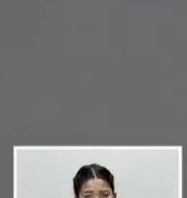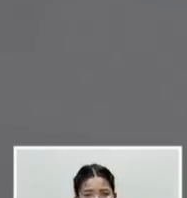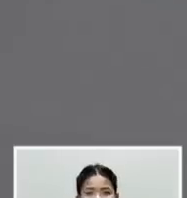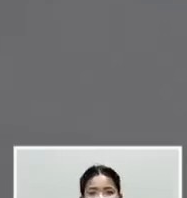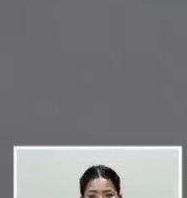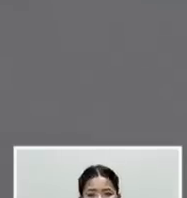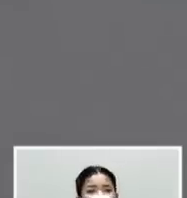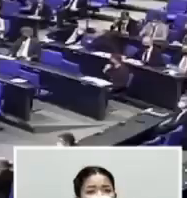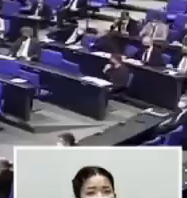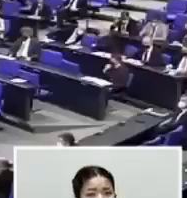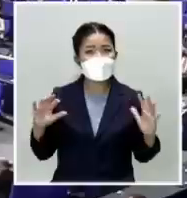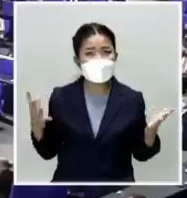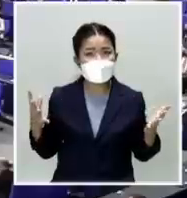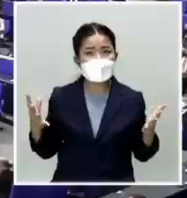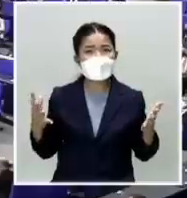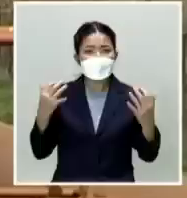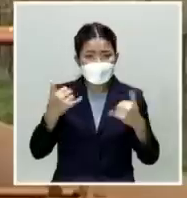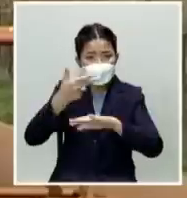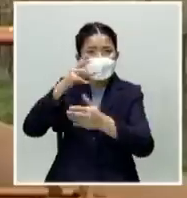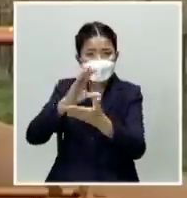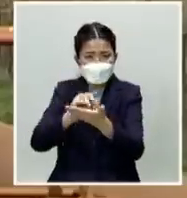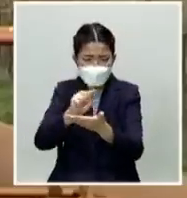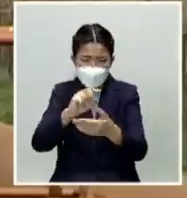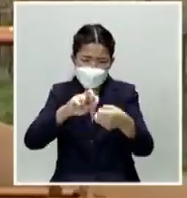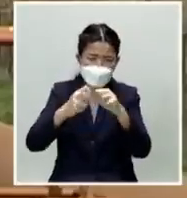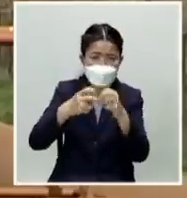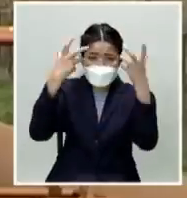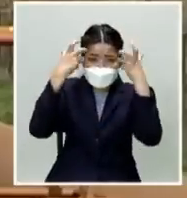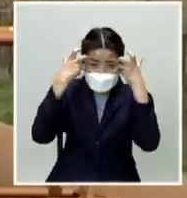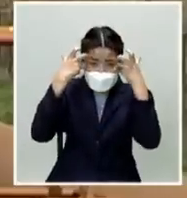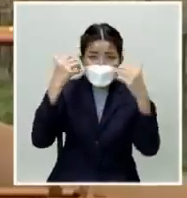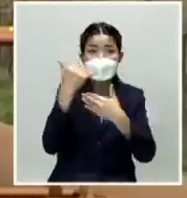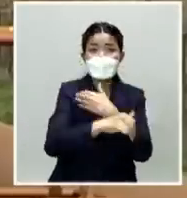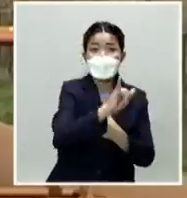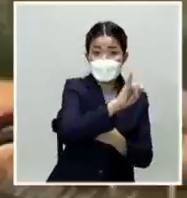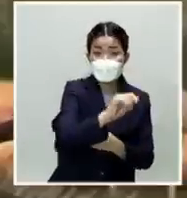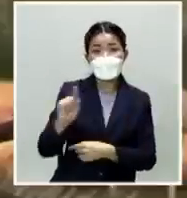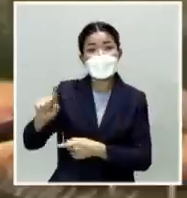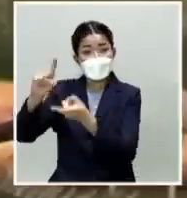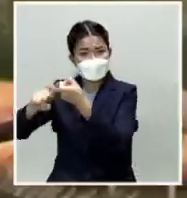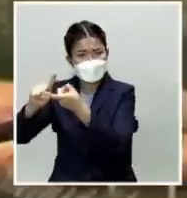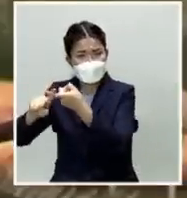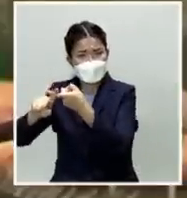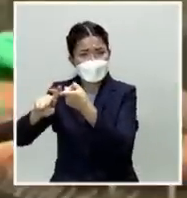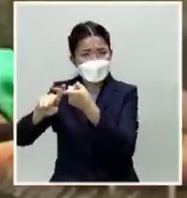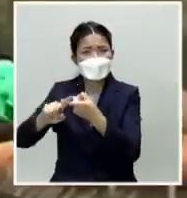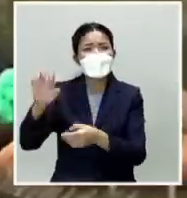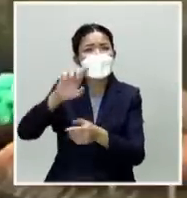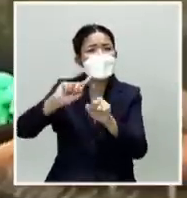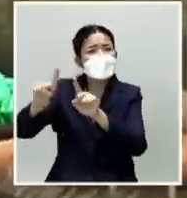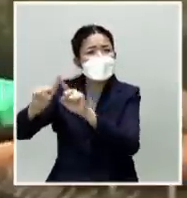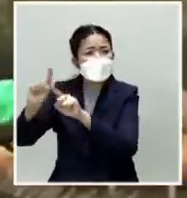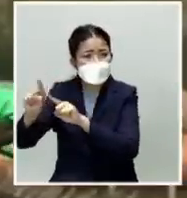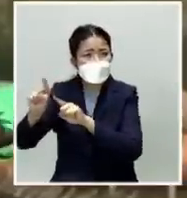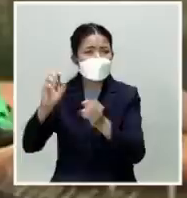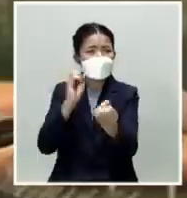ทางการเมืองแต่ว่าดูเหมือนสถานการณ์ล่าสุดที่ตึงเครียดมากเหลือเกินระหว่างยูเครนกับรัสเซียและก็ชาติตะวันตกนั้นนะคะทำให้ท่าทีของ